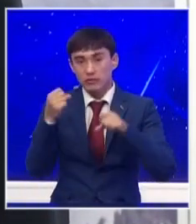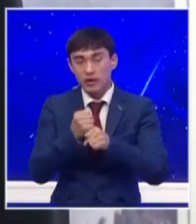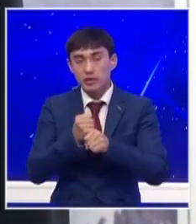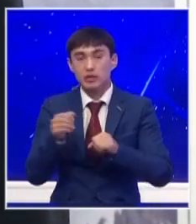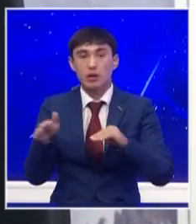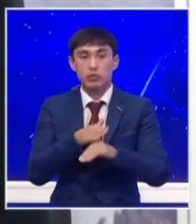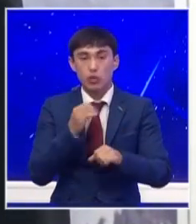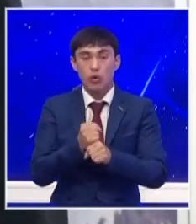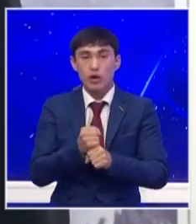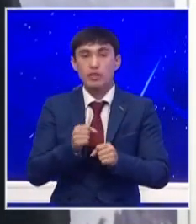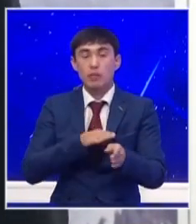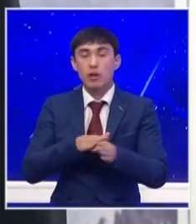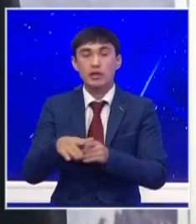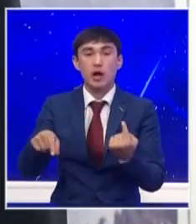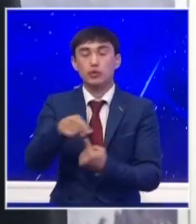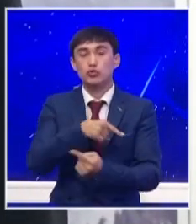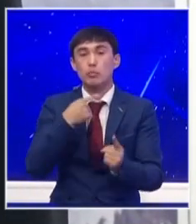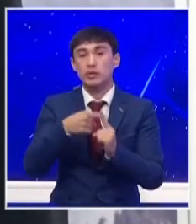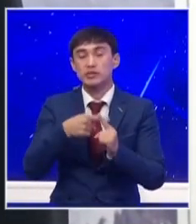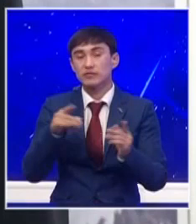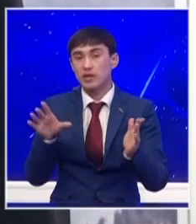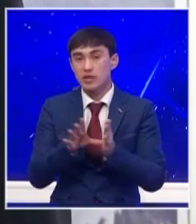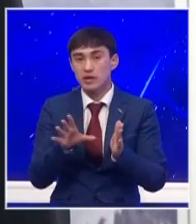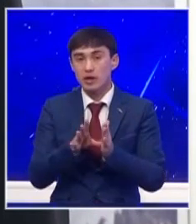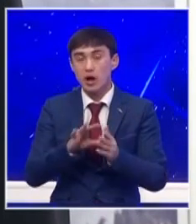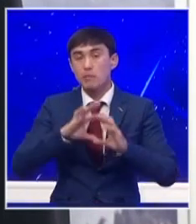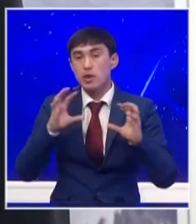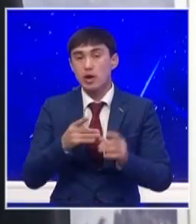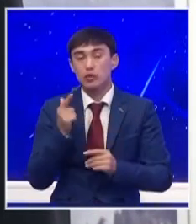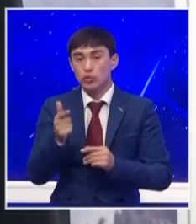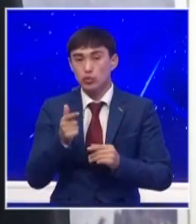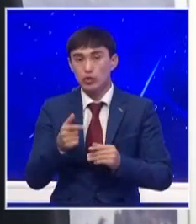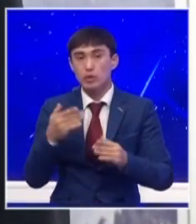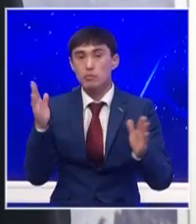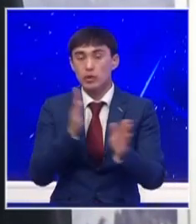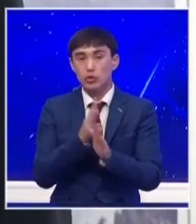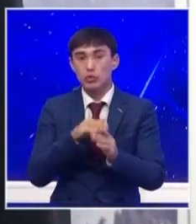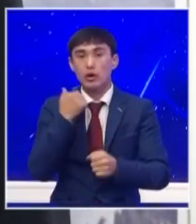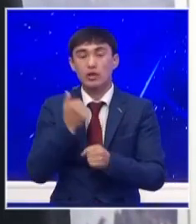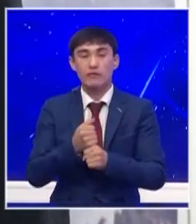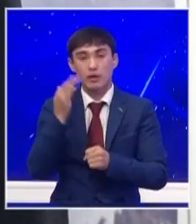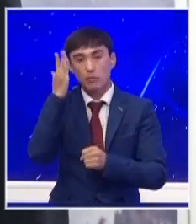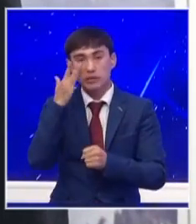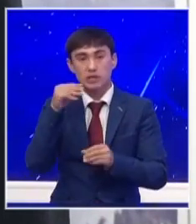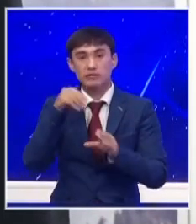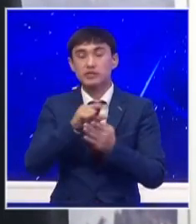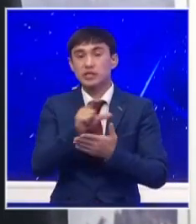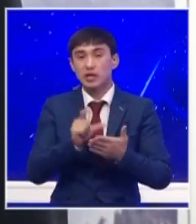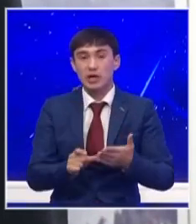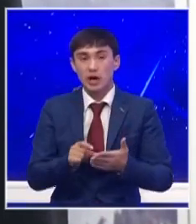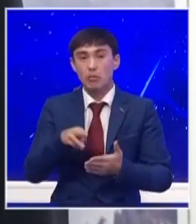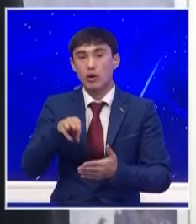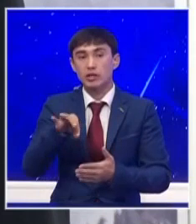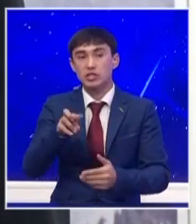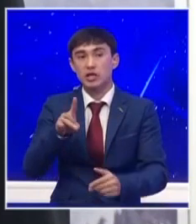наполняя всё окружающее позитивной энергией оберегая друг друга и природу главная мысль заложенная в стихах му